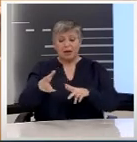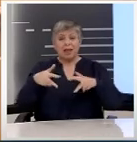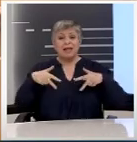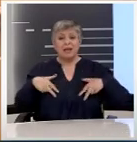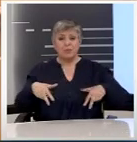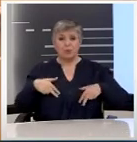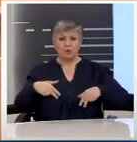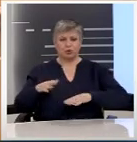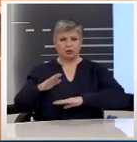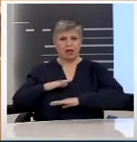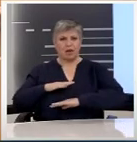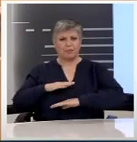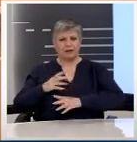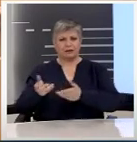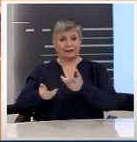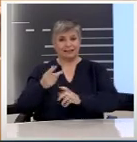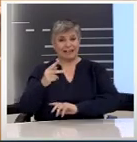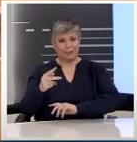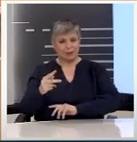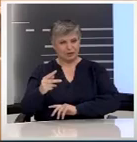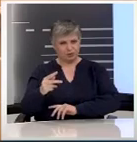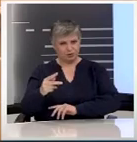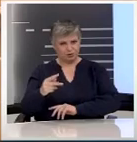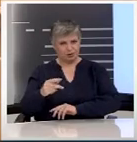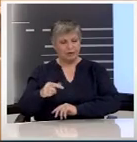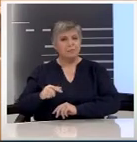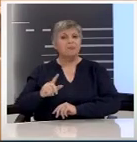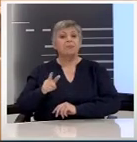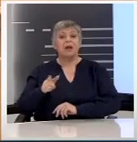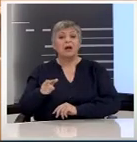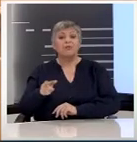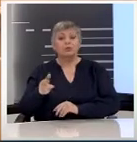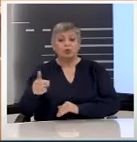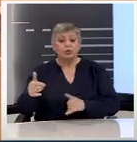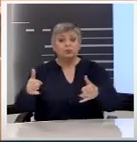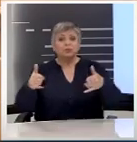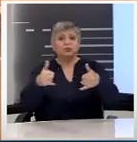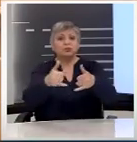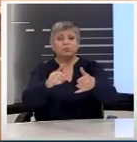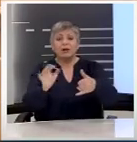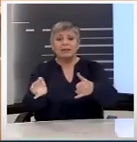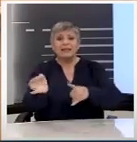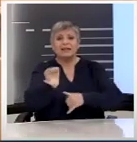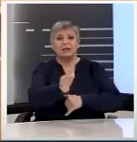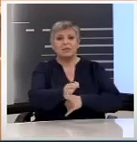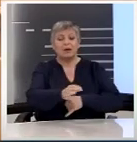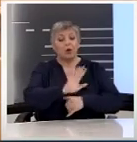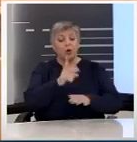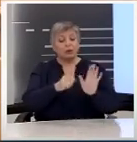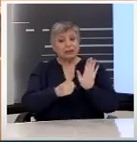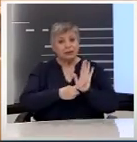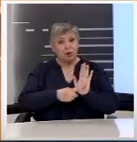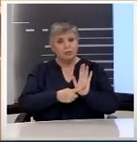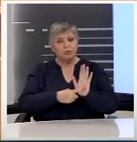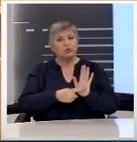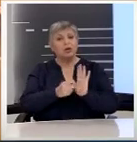προτρέψει τον συγκεκριμένο κρατούμενο, όχι να πράξει τα νόμιμα, όχι να δώσει στοιχεία και να λάμψει αλήθεια, αλλά